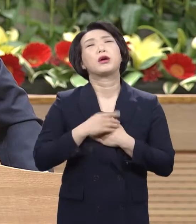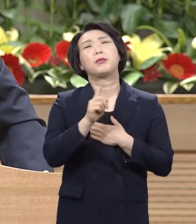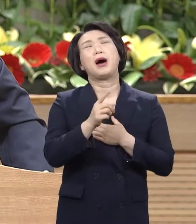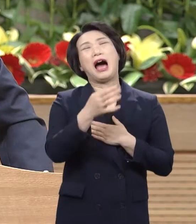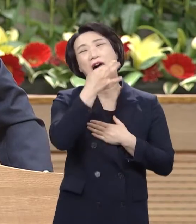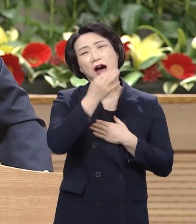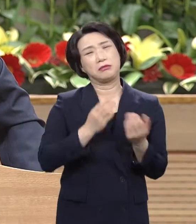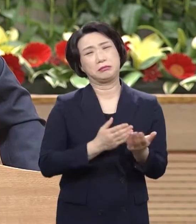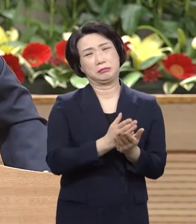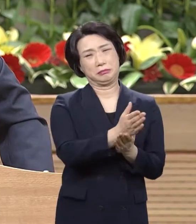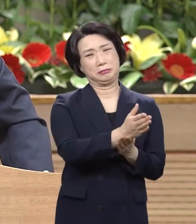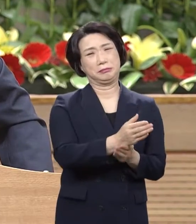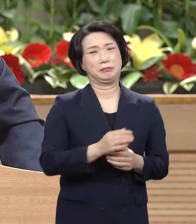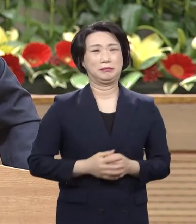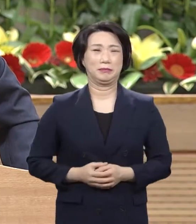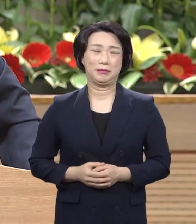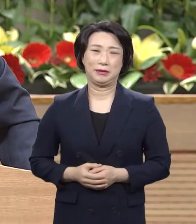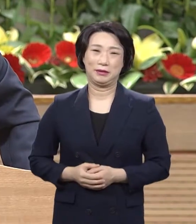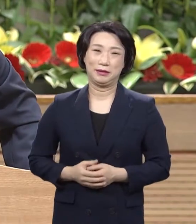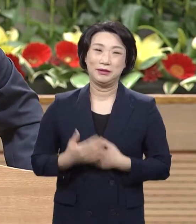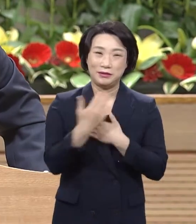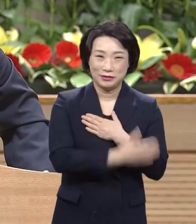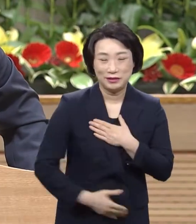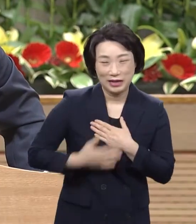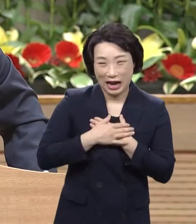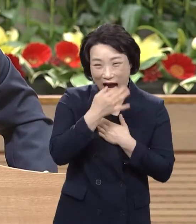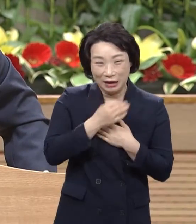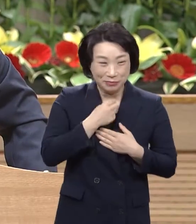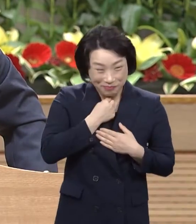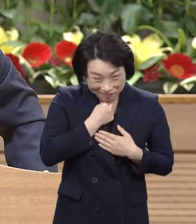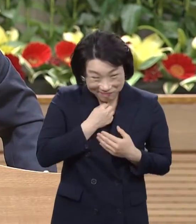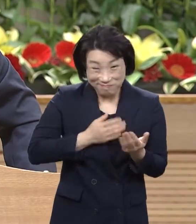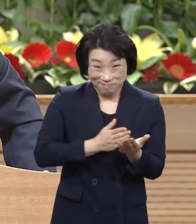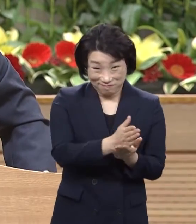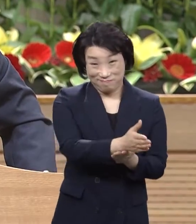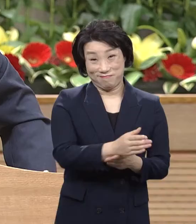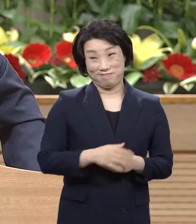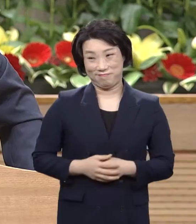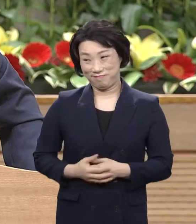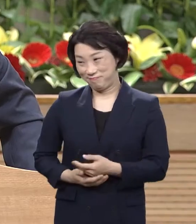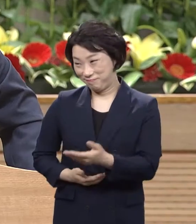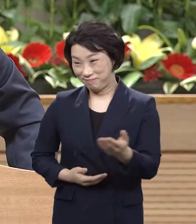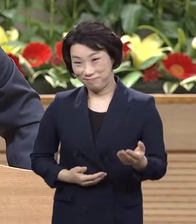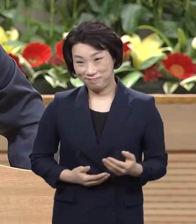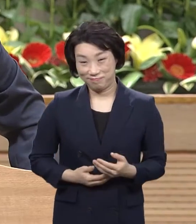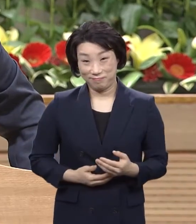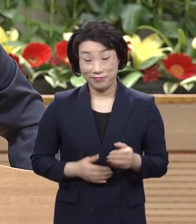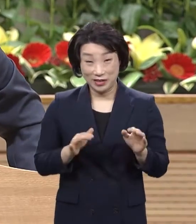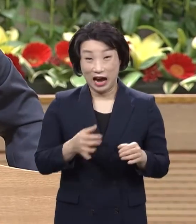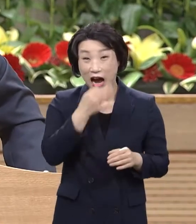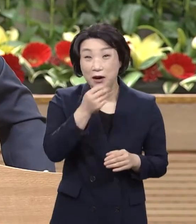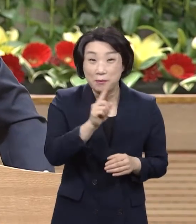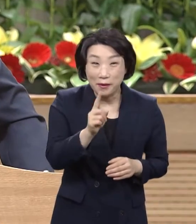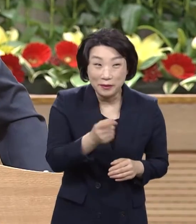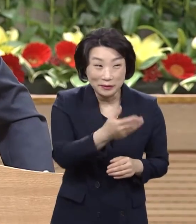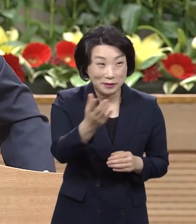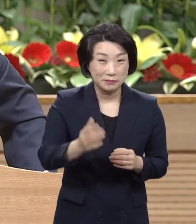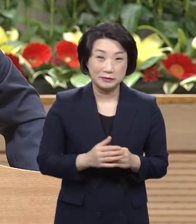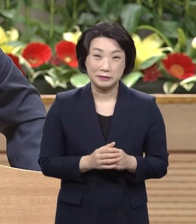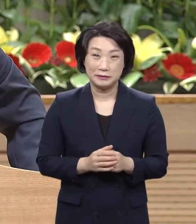덩어리인데, 응? 육체는 욕심 덩어리요. 응? 무슨 욕심